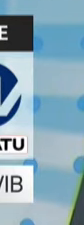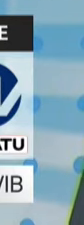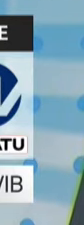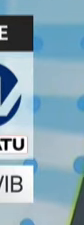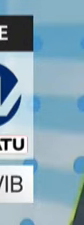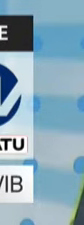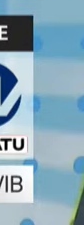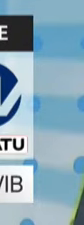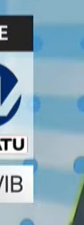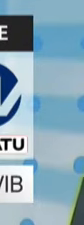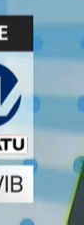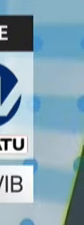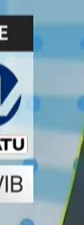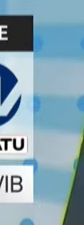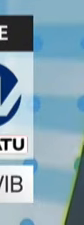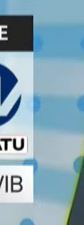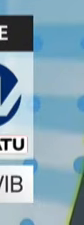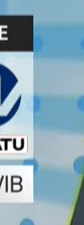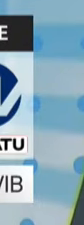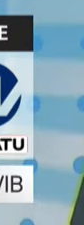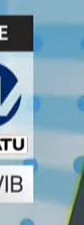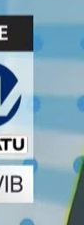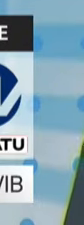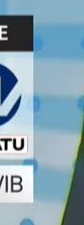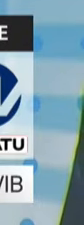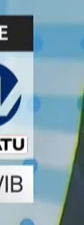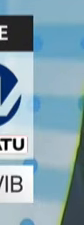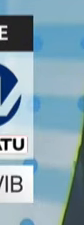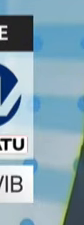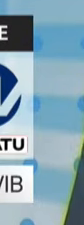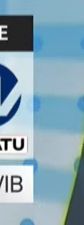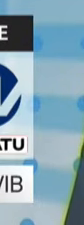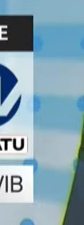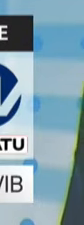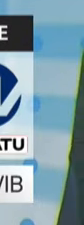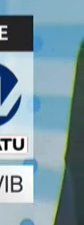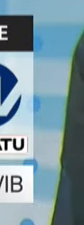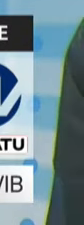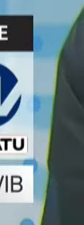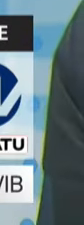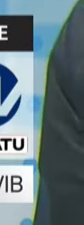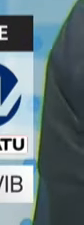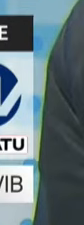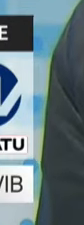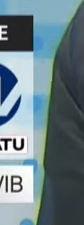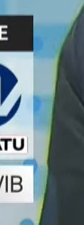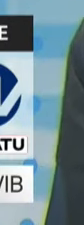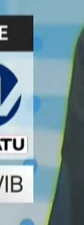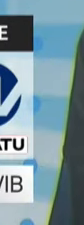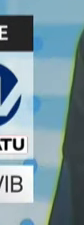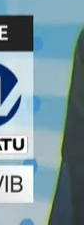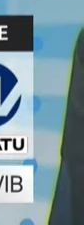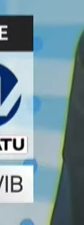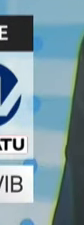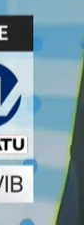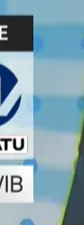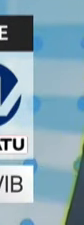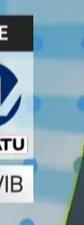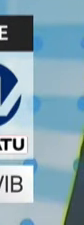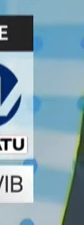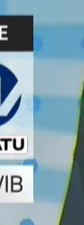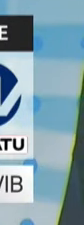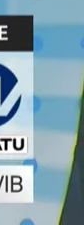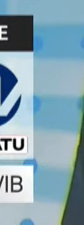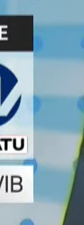ada link up dengan ee institusi lainnya jadi misalnya dengan dengan perbankan nasional